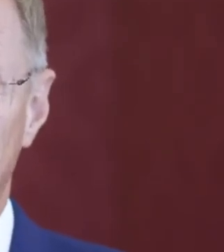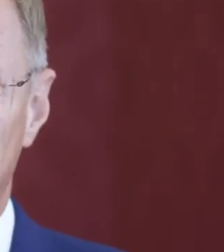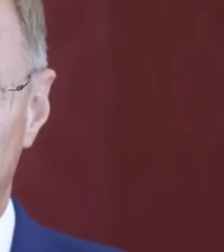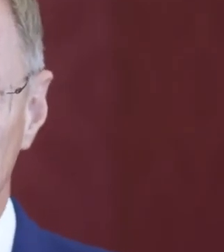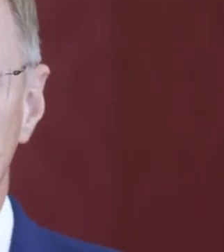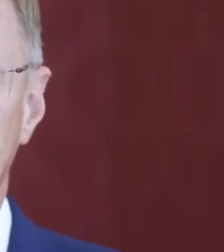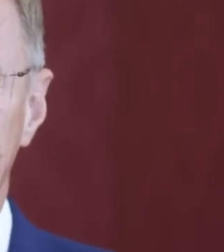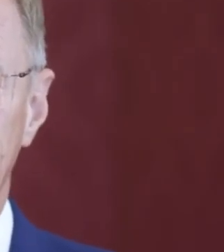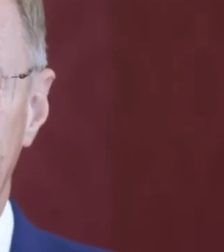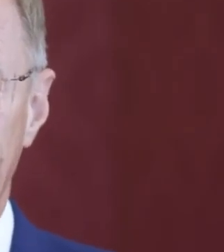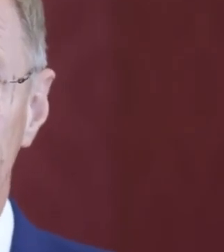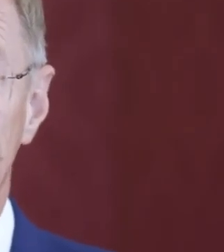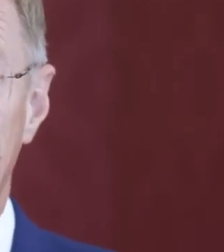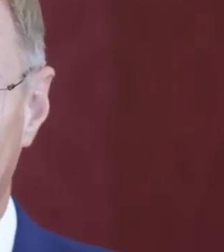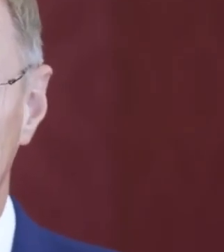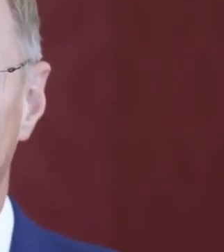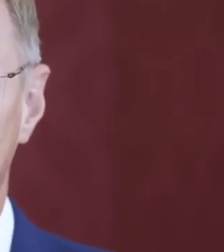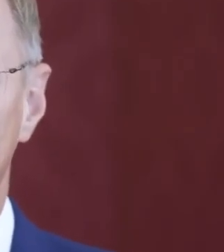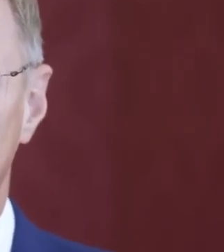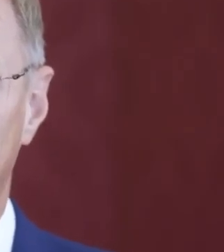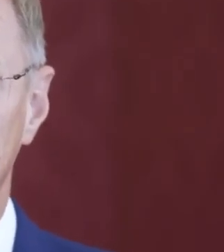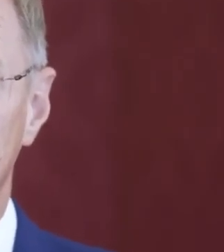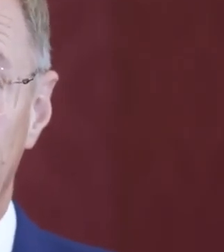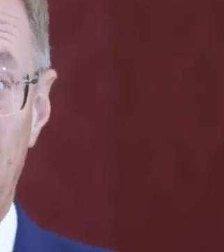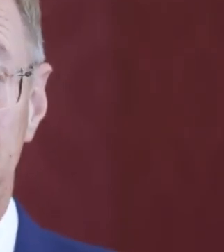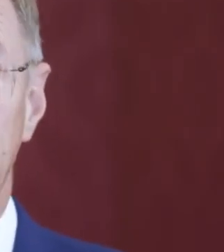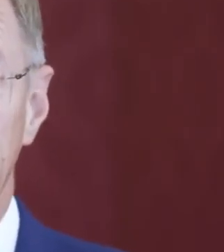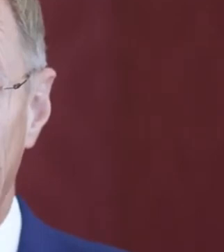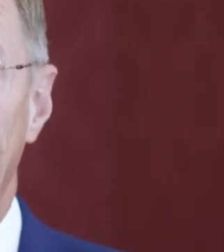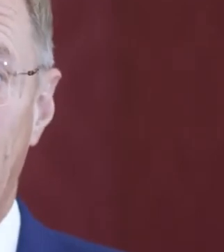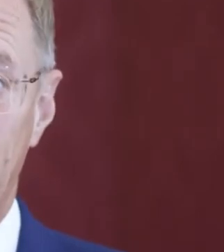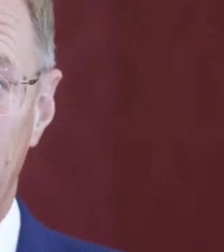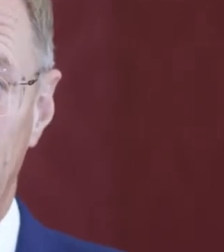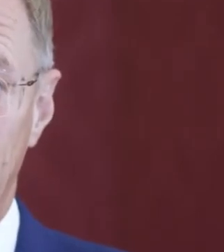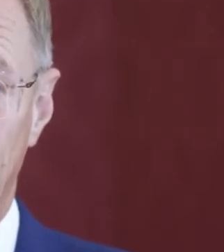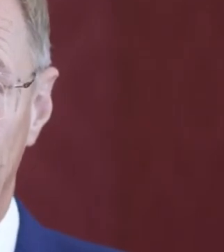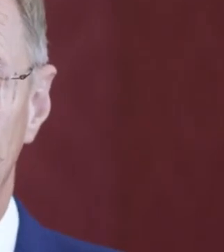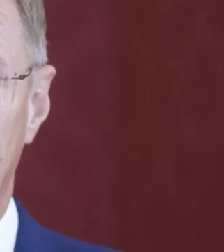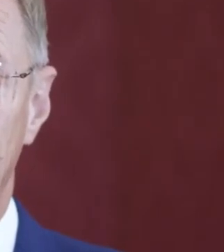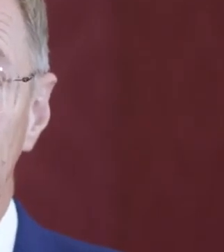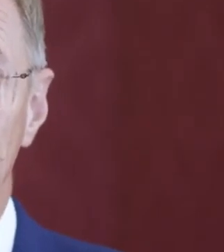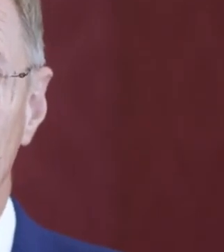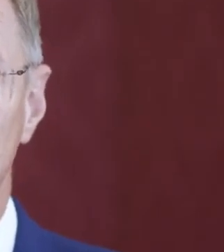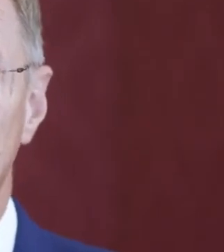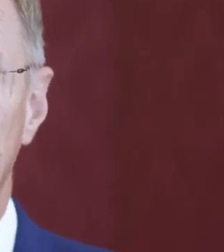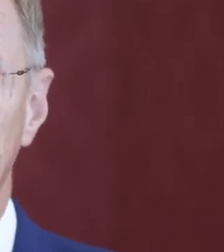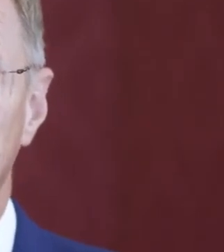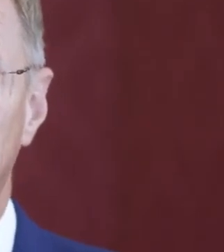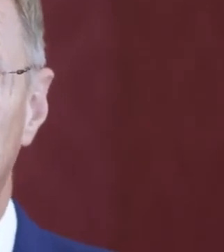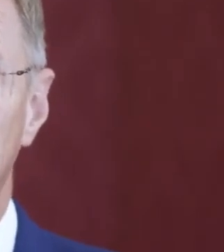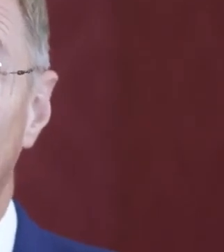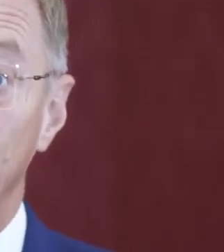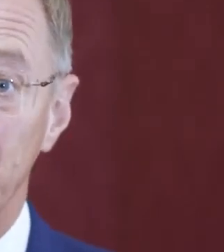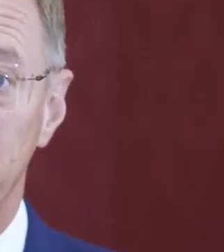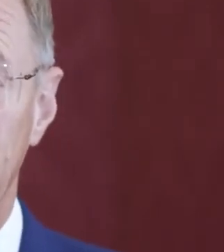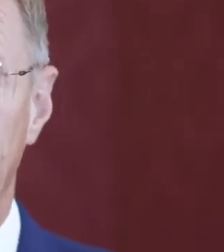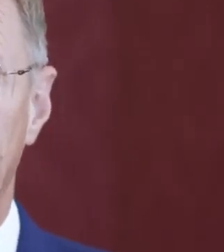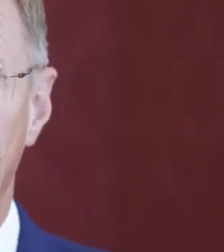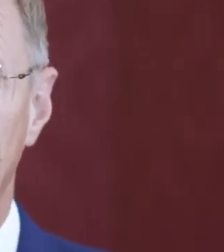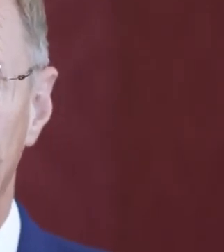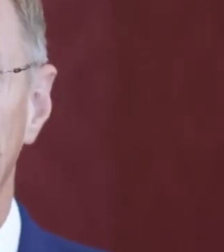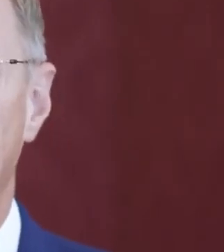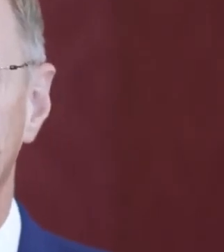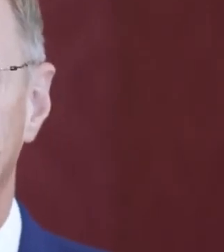bleiben. Künstliche Intelligenz kann Inklusion, also die Teilhabe unserer Mitmenschen mit Behinderungen oder